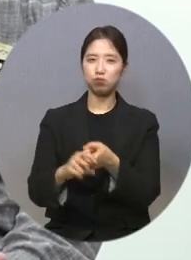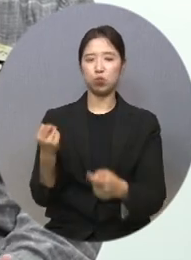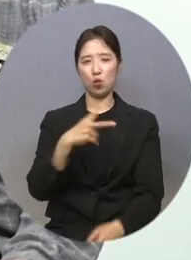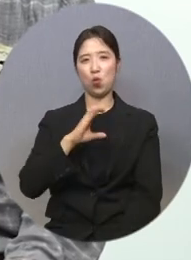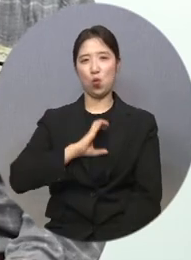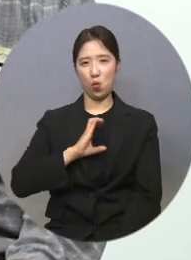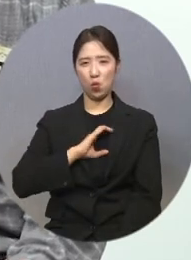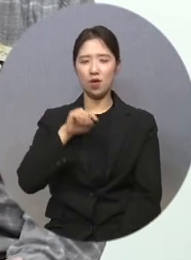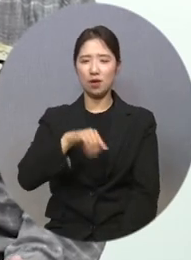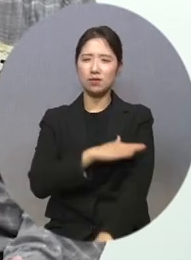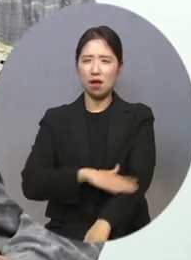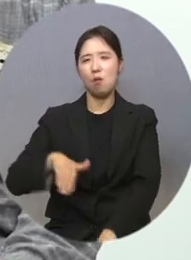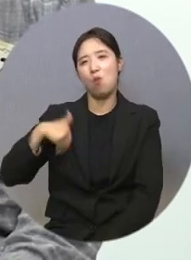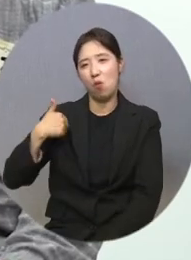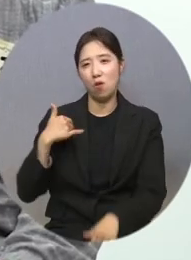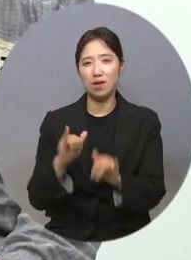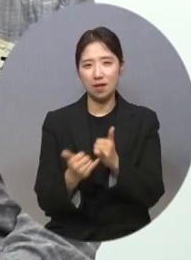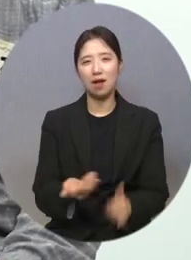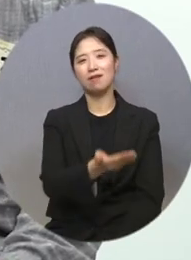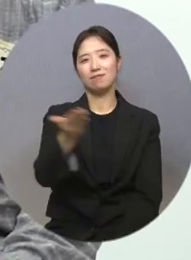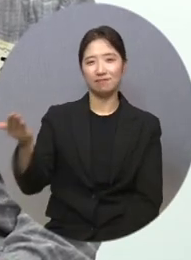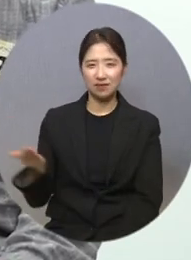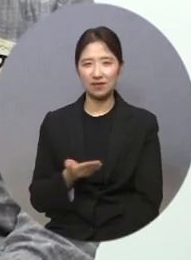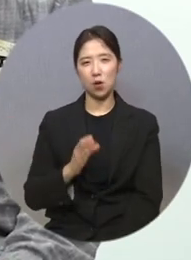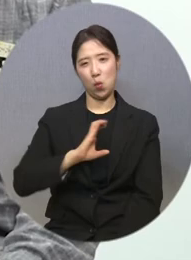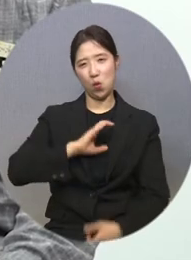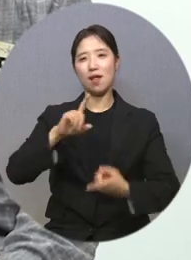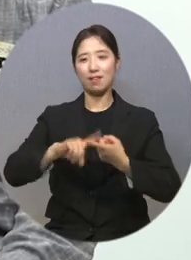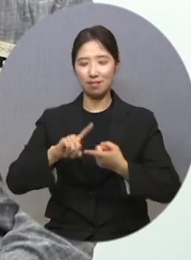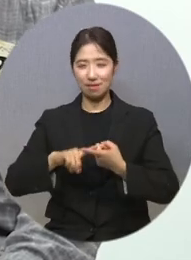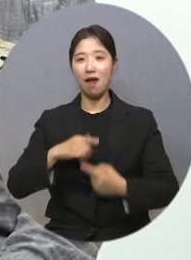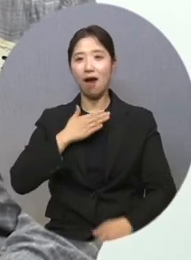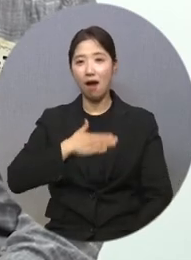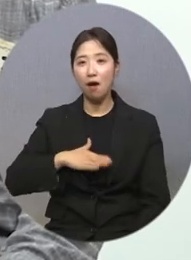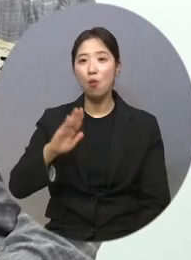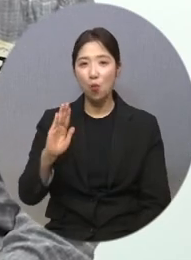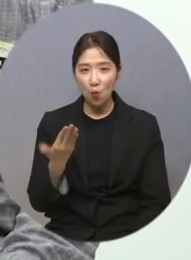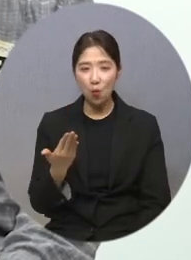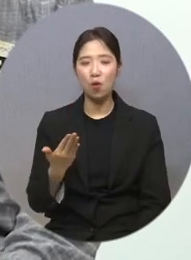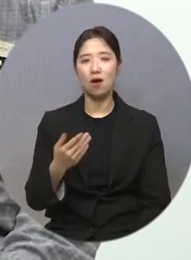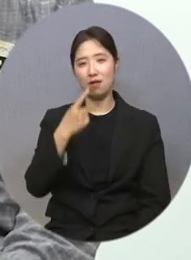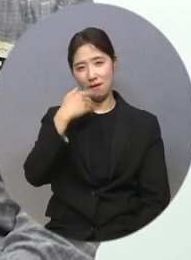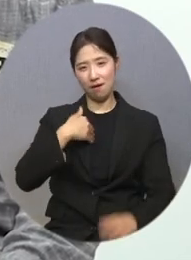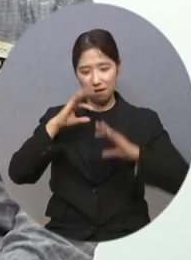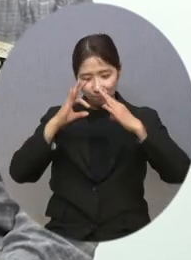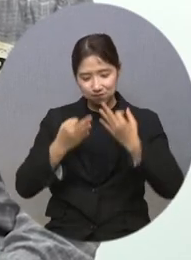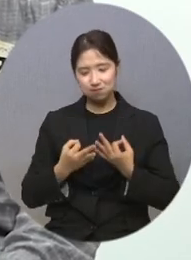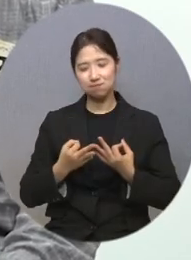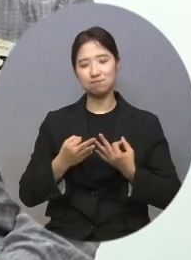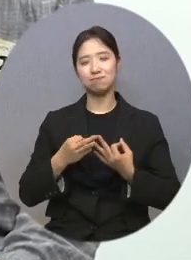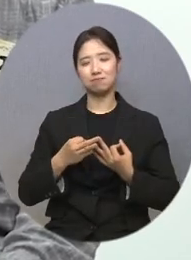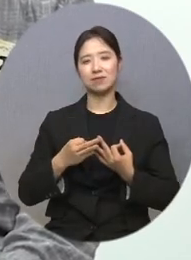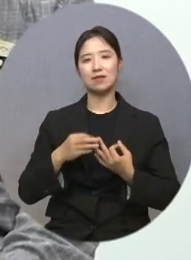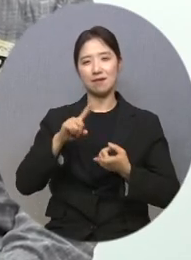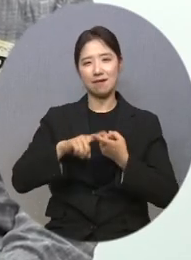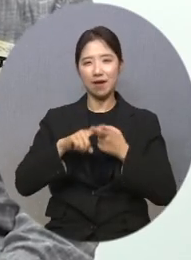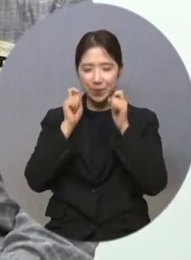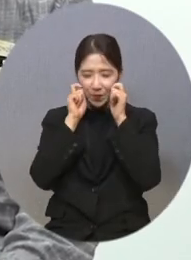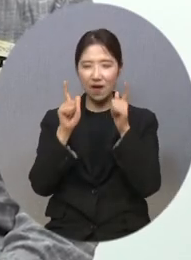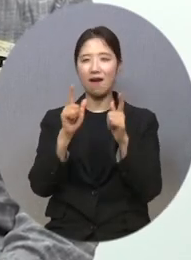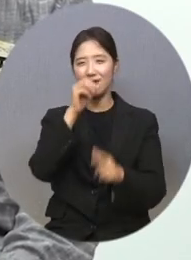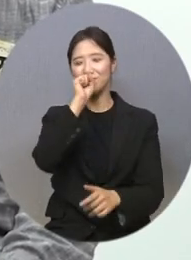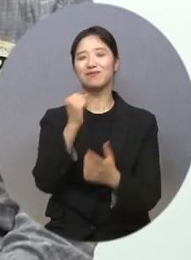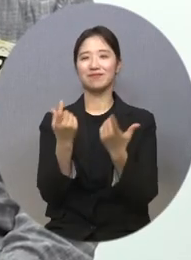코다라는 정체성을 모르는 사람들이 코다에 대해서 또 알아가고 자신을 찾아갔으면 좋겠다 그런